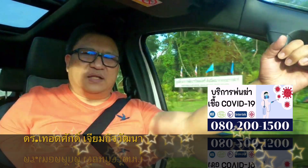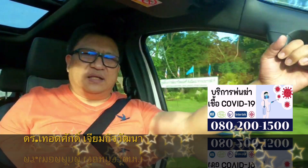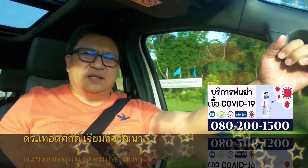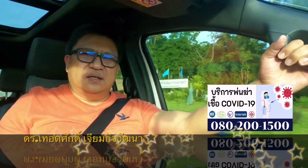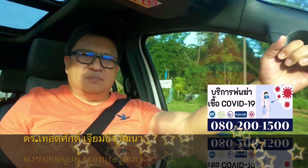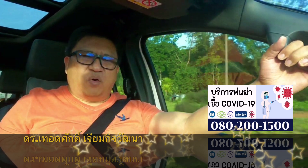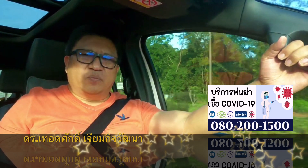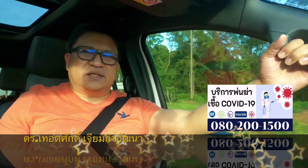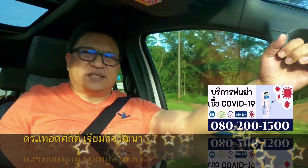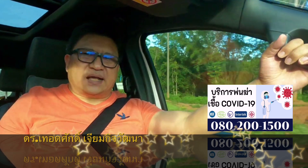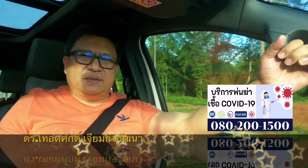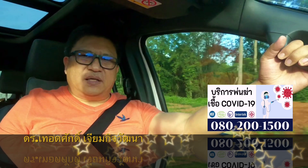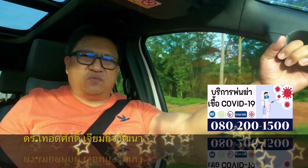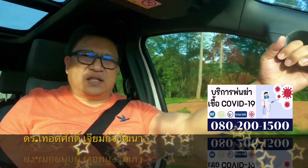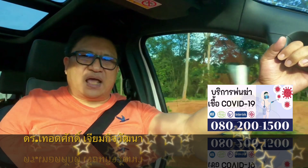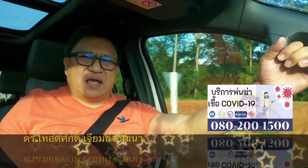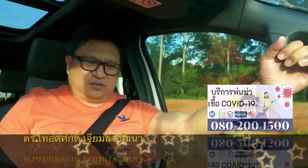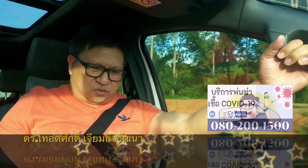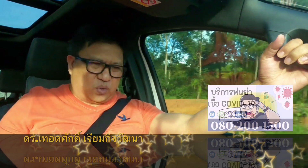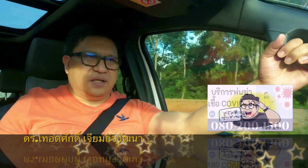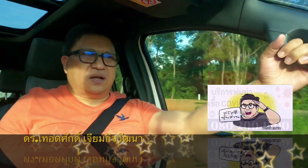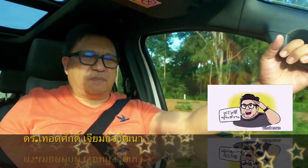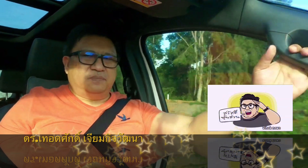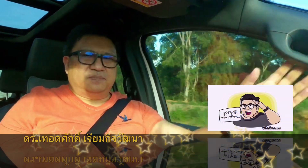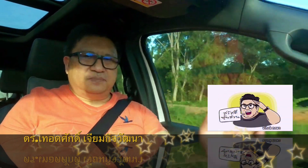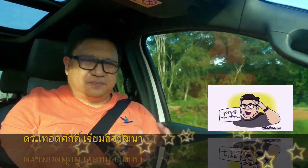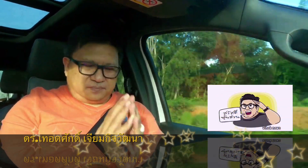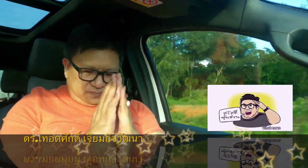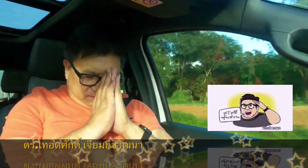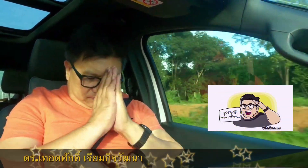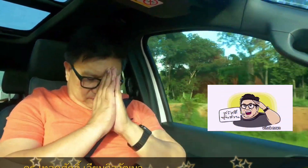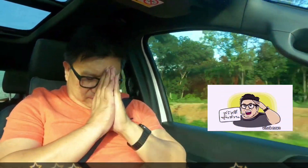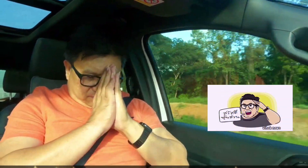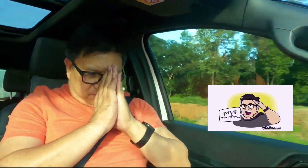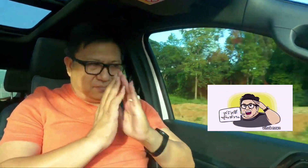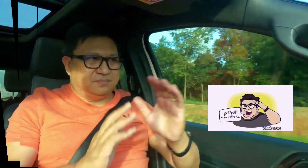ีเพื่อความดีผมเธอสัษเชยกิวัฒนา สวัดีครับ